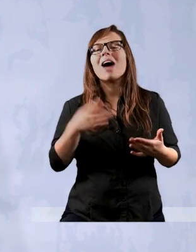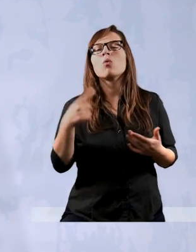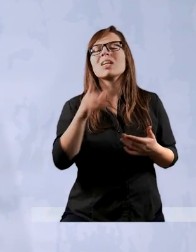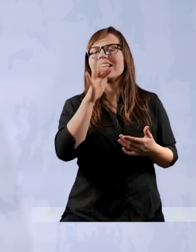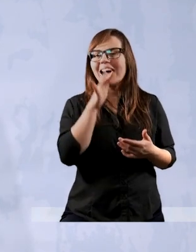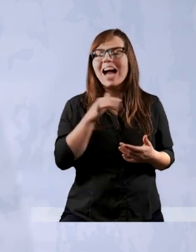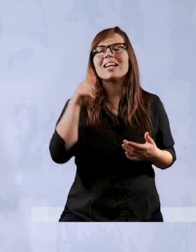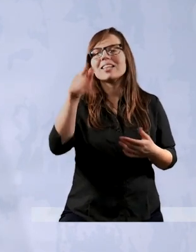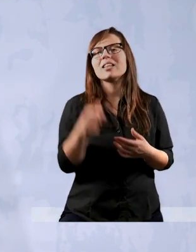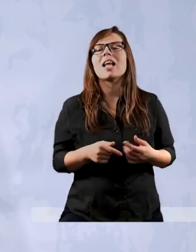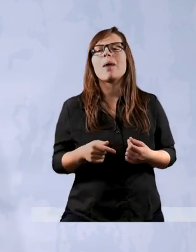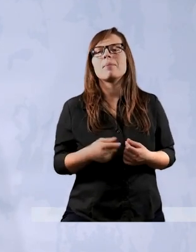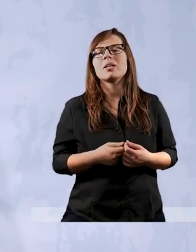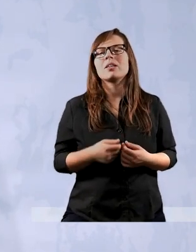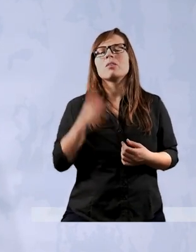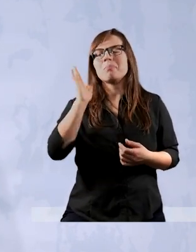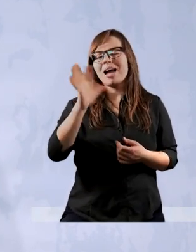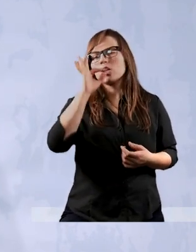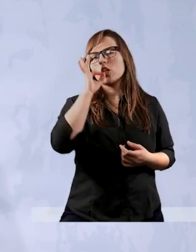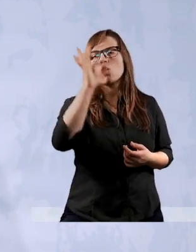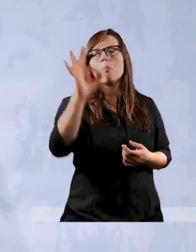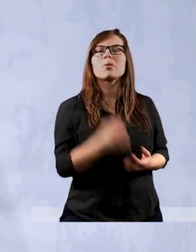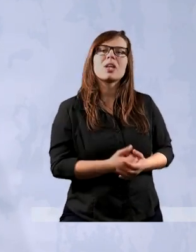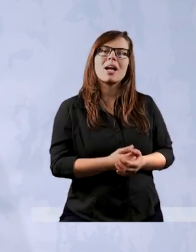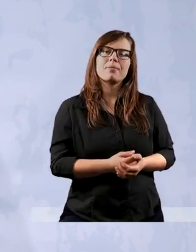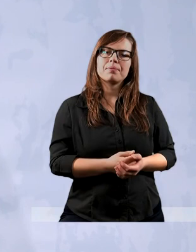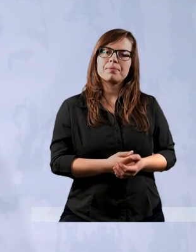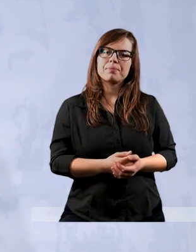są uczciwi, solidni, tam będzie dobrze.